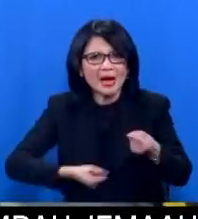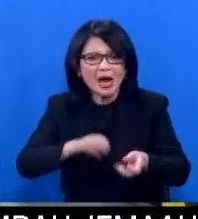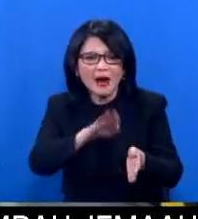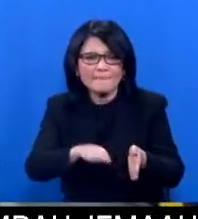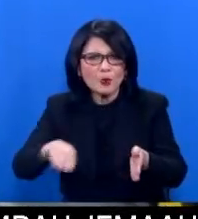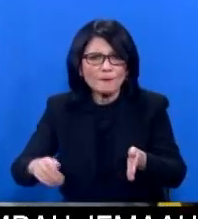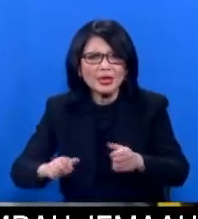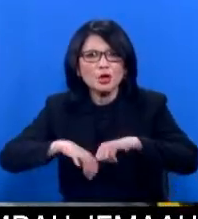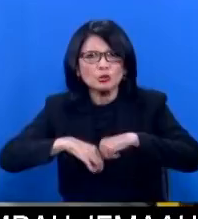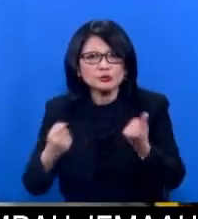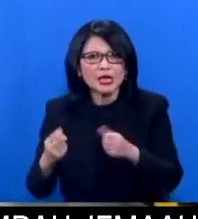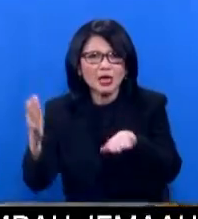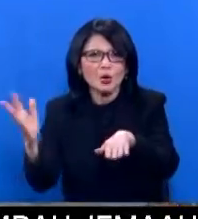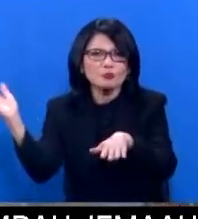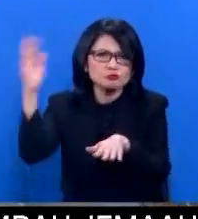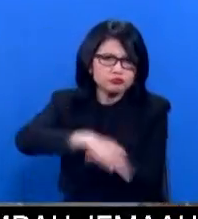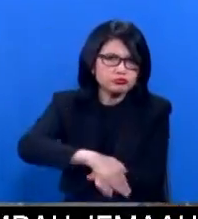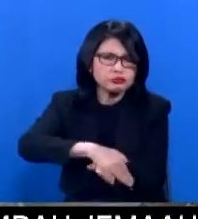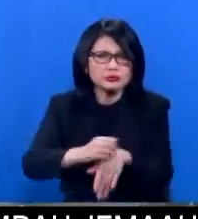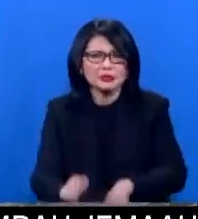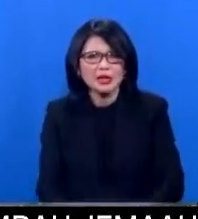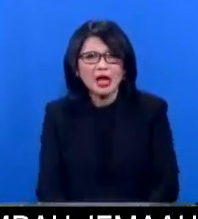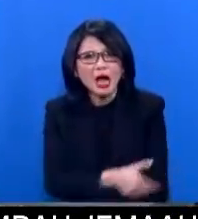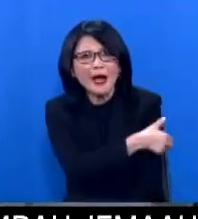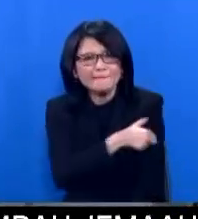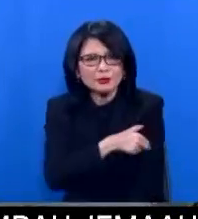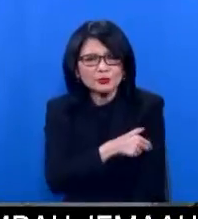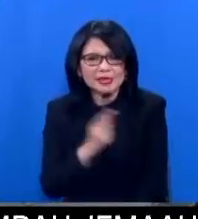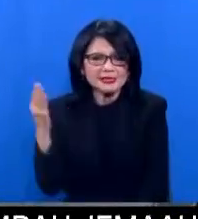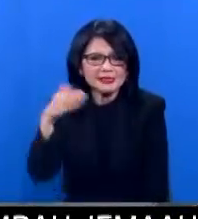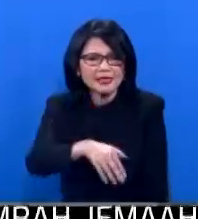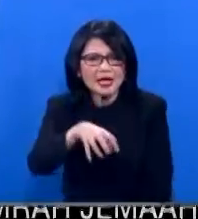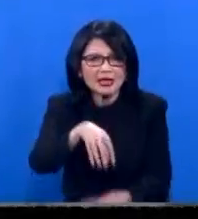parkir rusak tertimpa pohon tumbang. Petugas BPBD yang diterjunkan ke